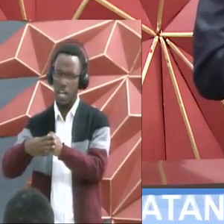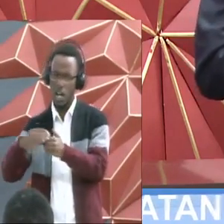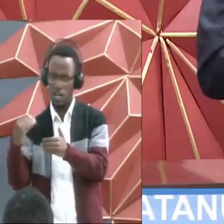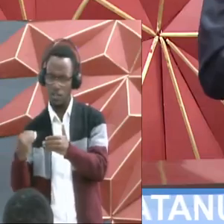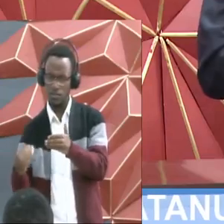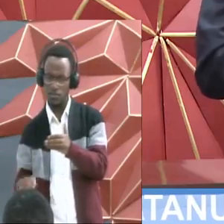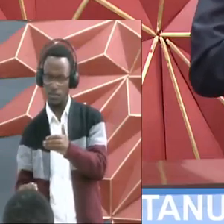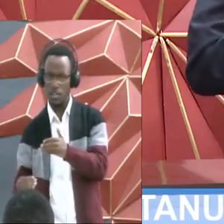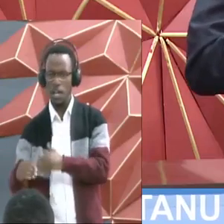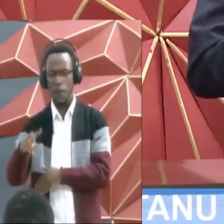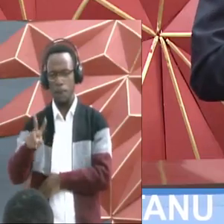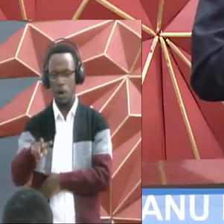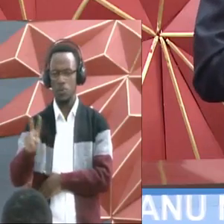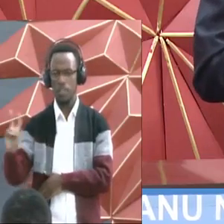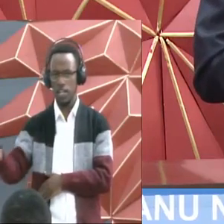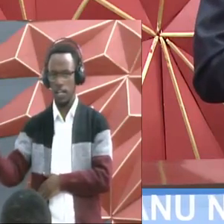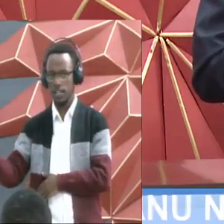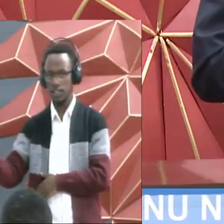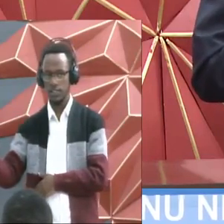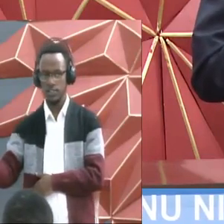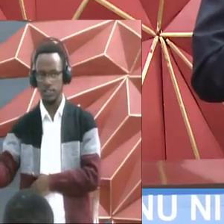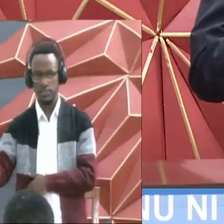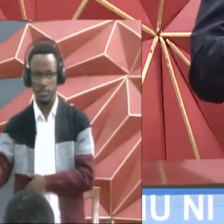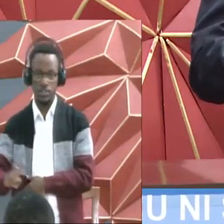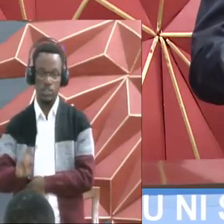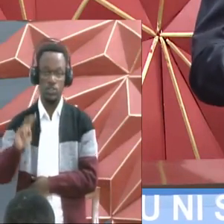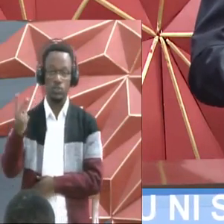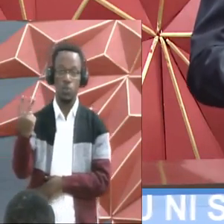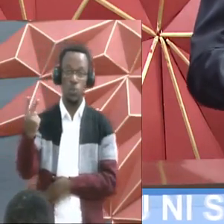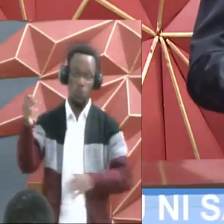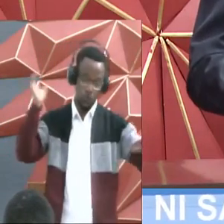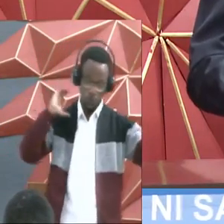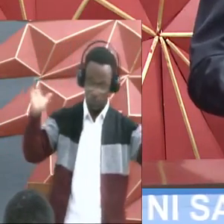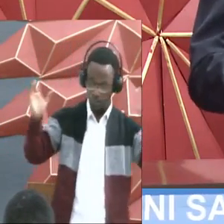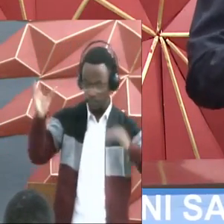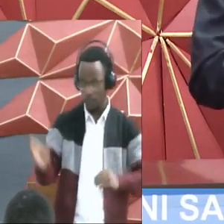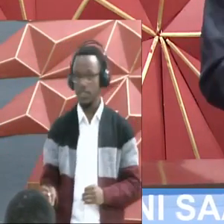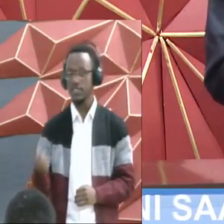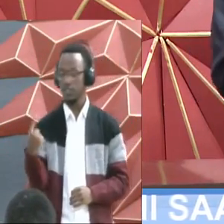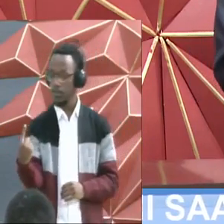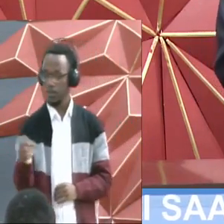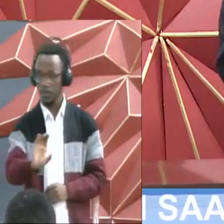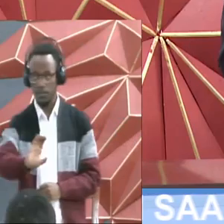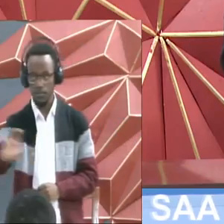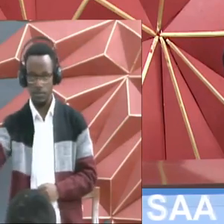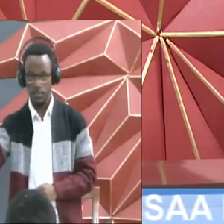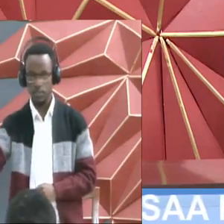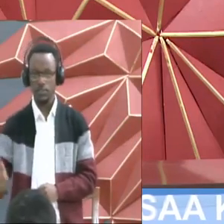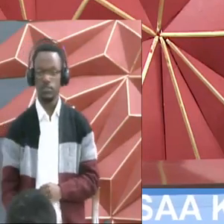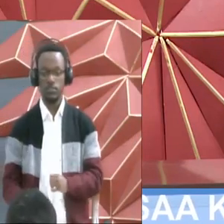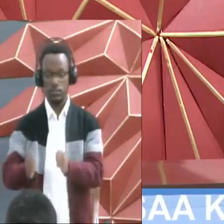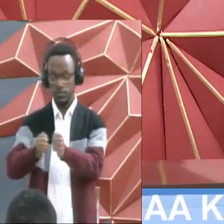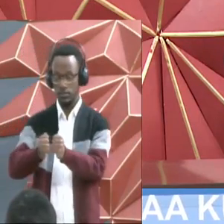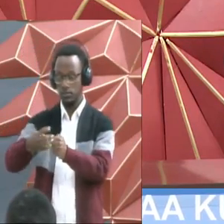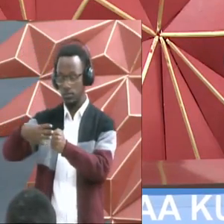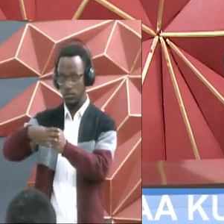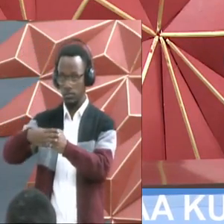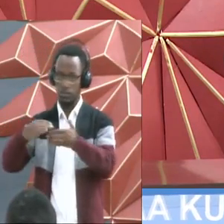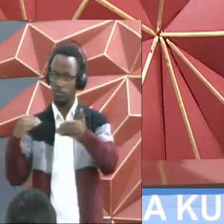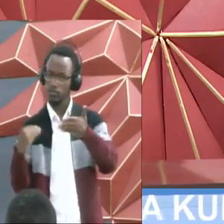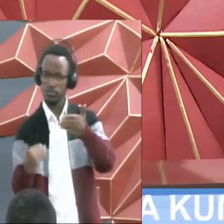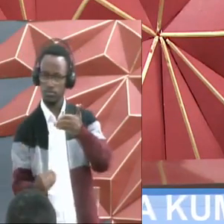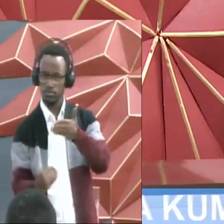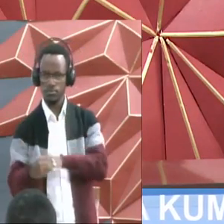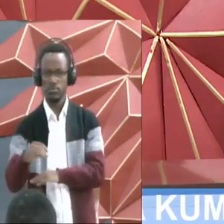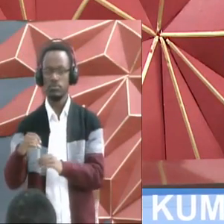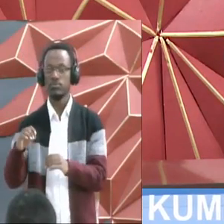wa 22. Abikorinto ba kabiri igice cya mbere umurongo wa 19 tugeze ku